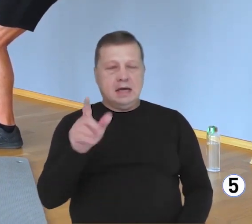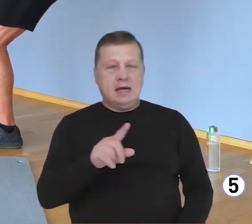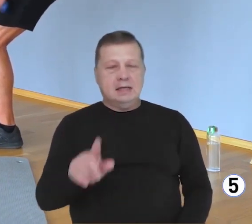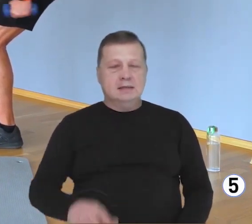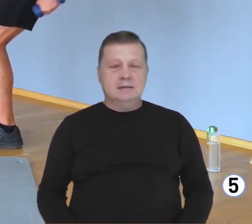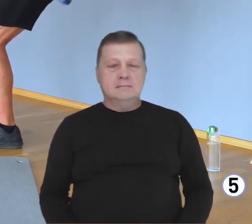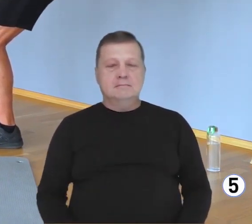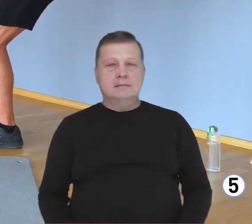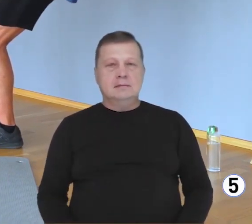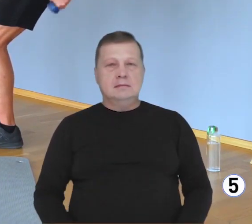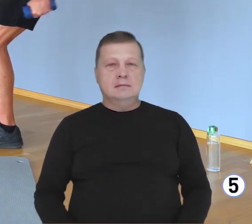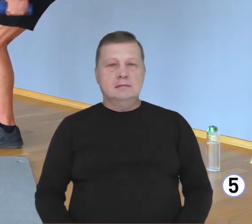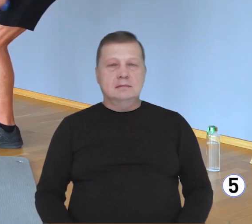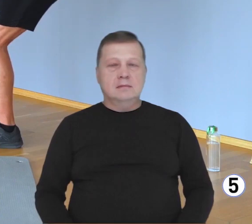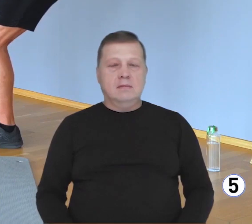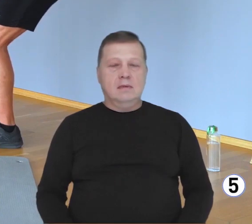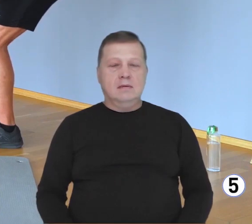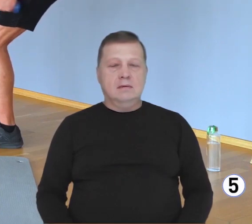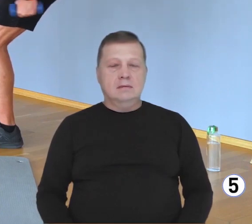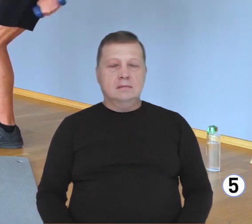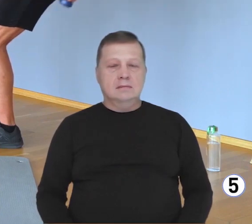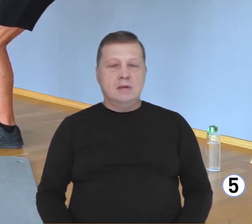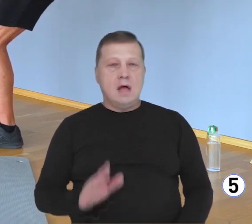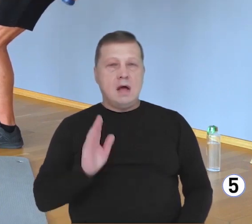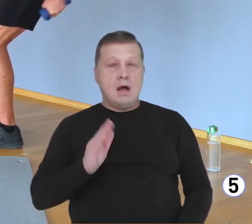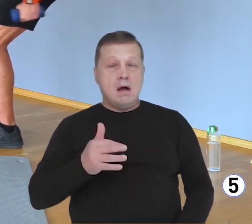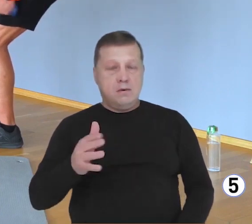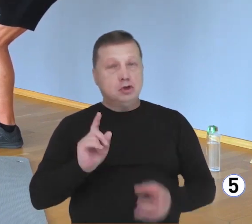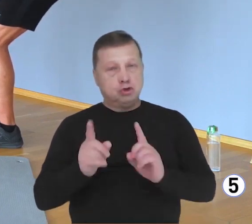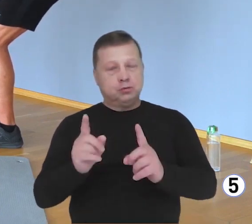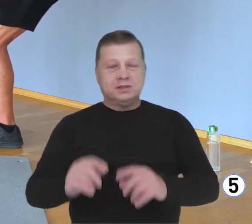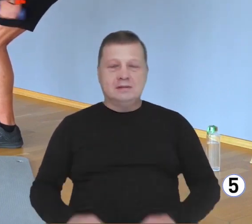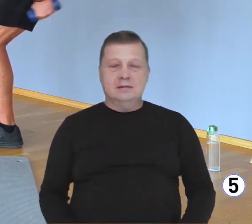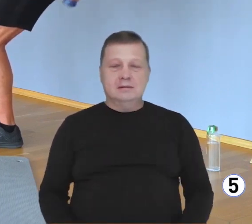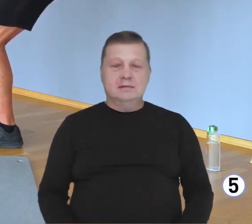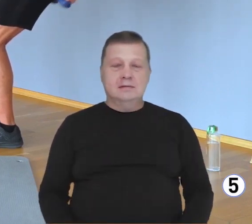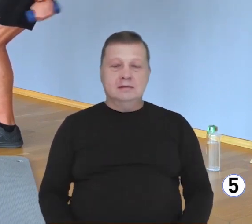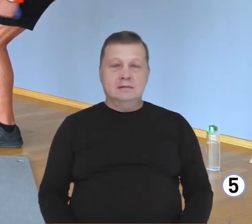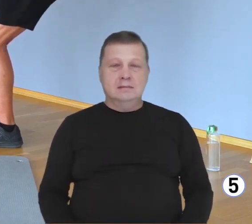Jeszcze kilka powtórzeń w tym tempie i przyspieszamy.